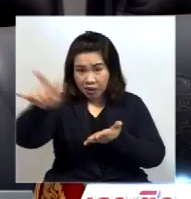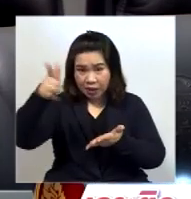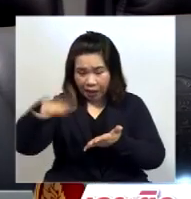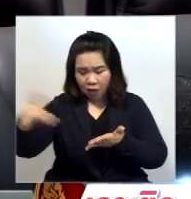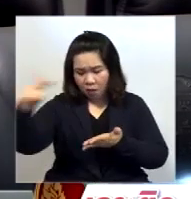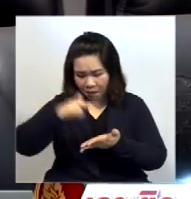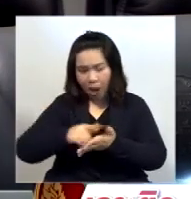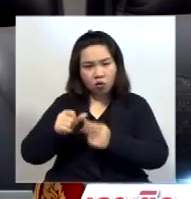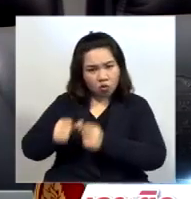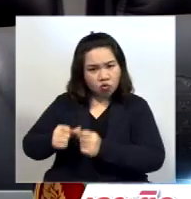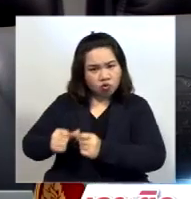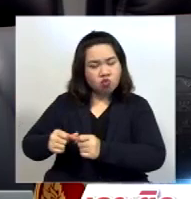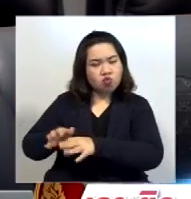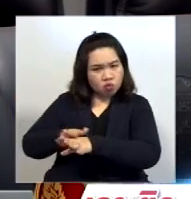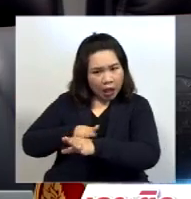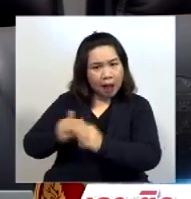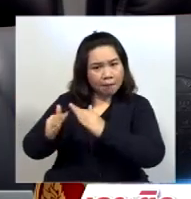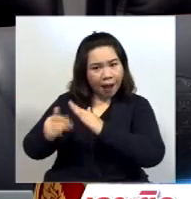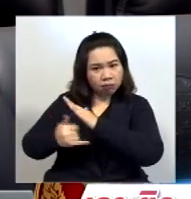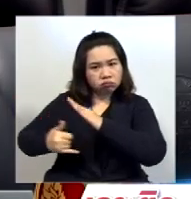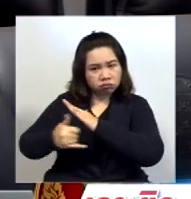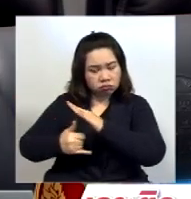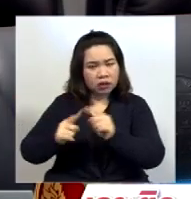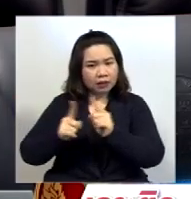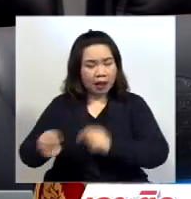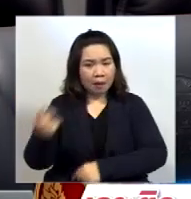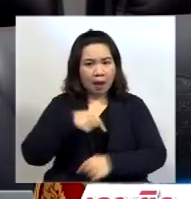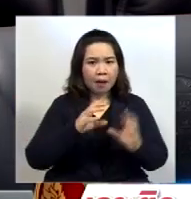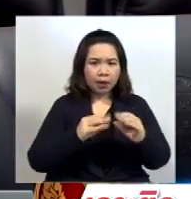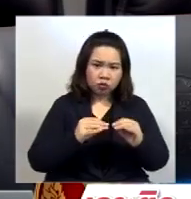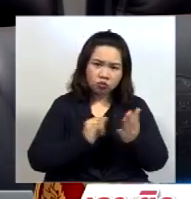ให้กักตัวอยู่กับบ้านนะคะคือก็มองว่ามาแบบนี้มันถูกต้องเหมาะสมหรือไม่นะคะ